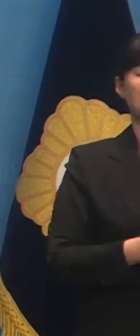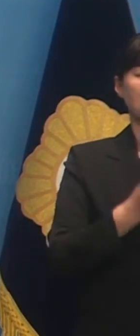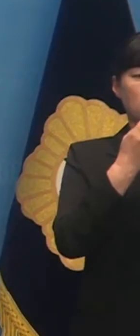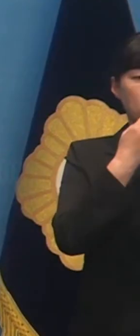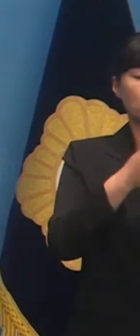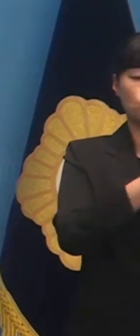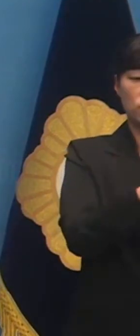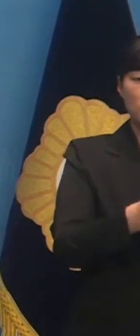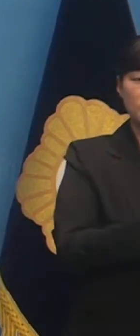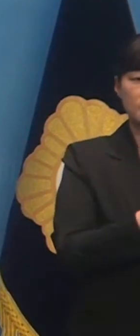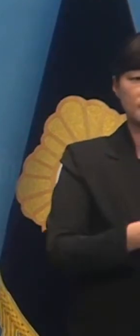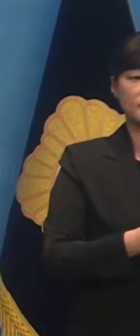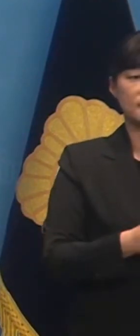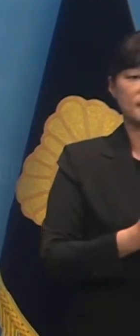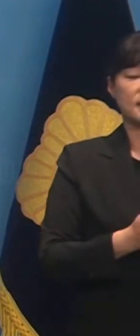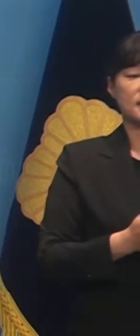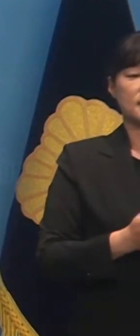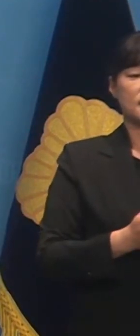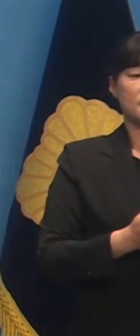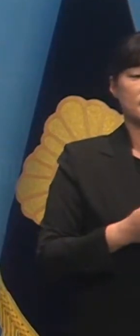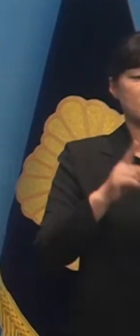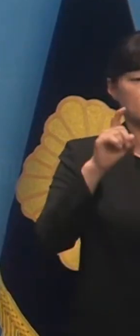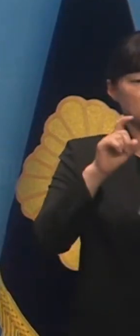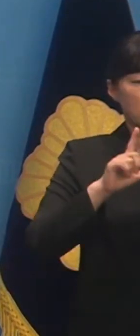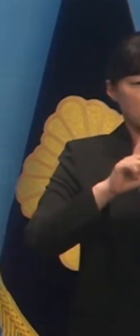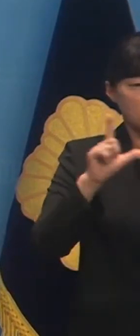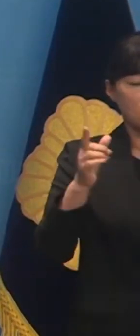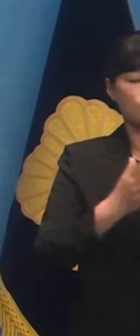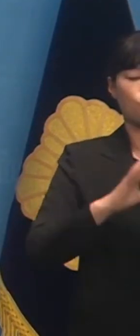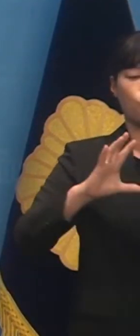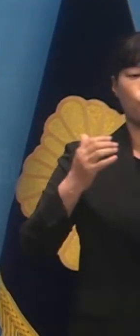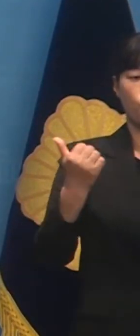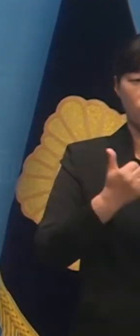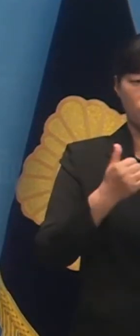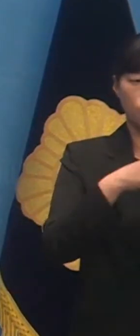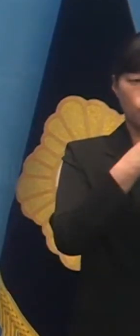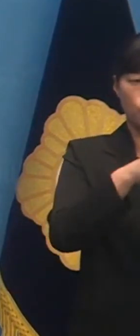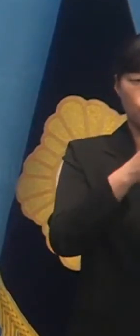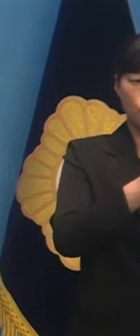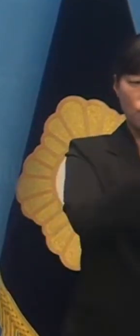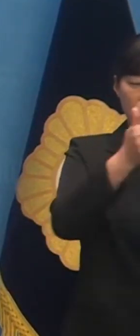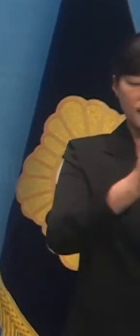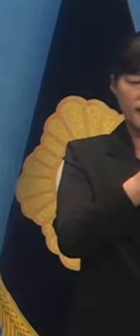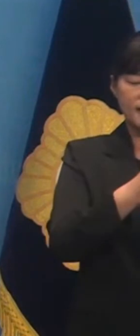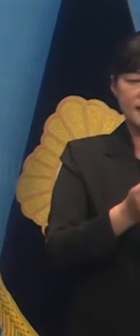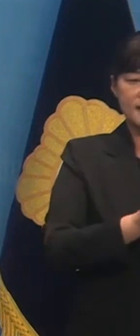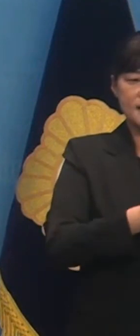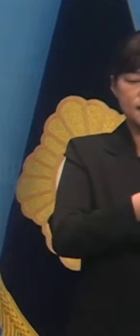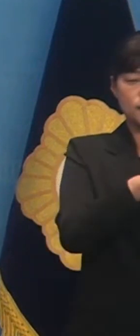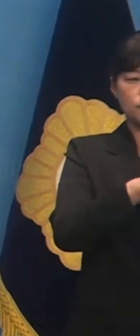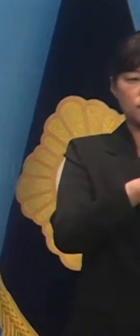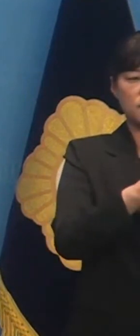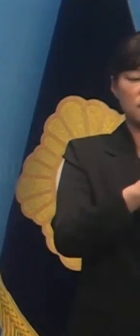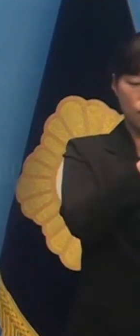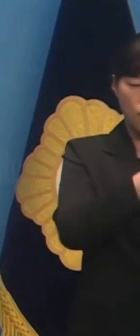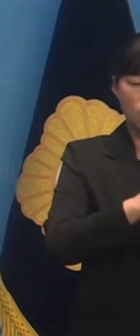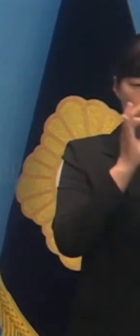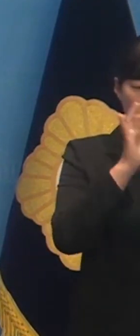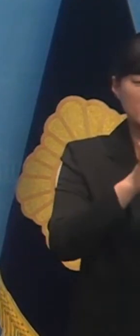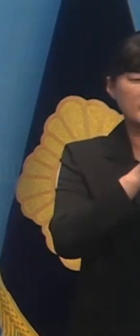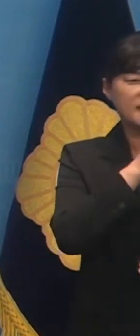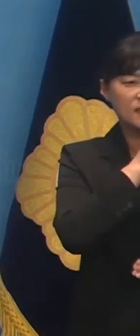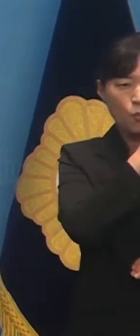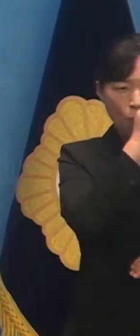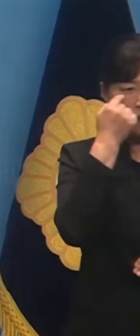더불어민주당은 다가오는 11일 열릴 국회 교육위원회 긴급 현안 질의를 통해